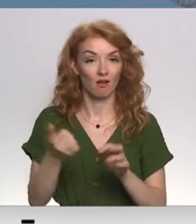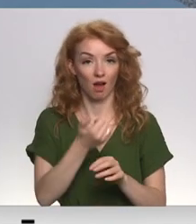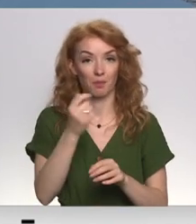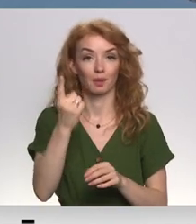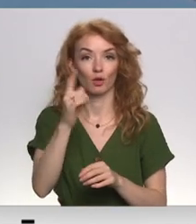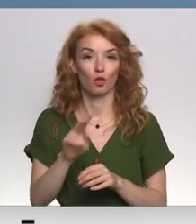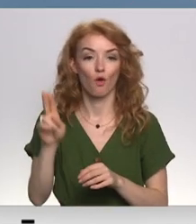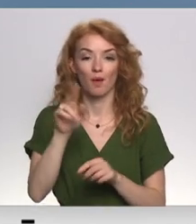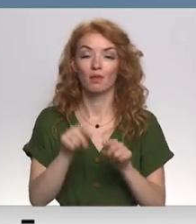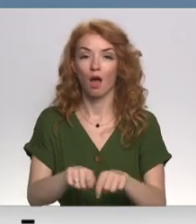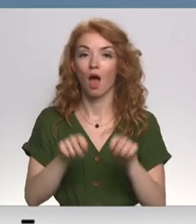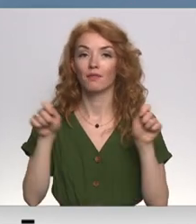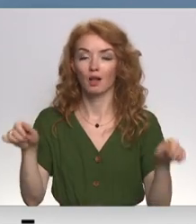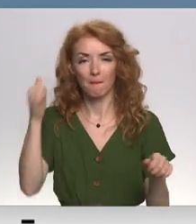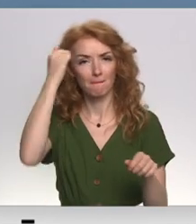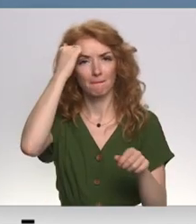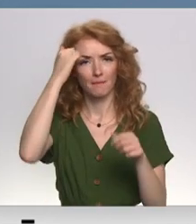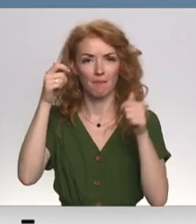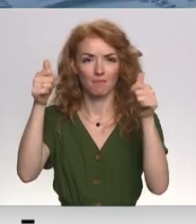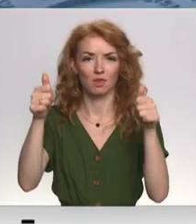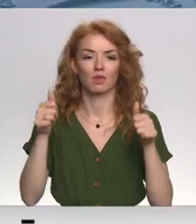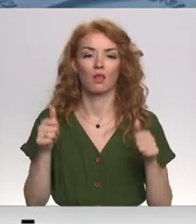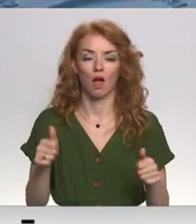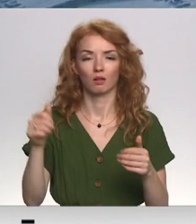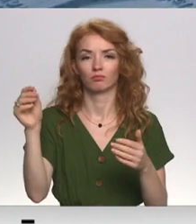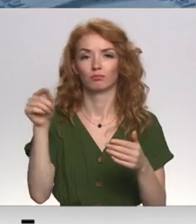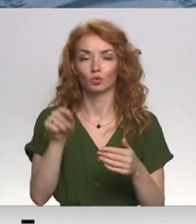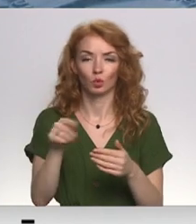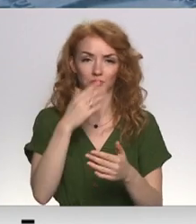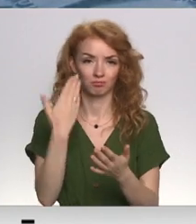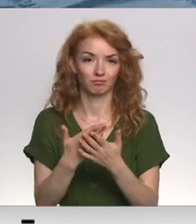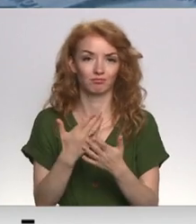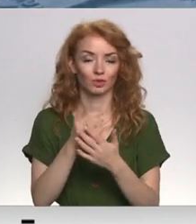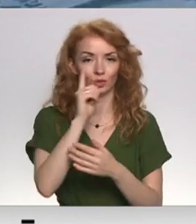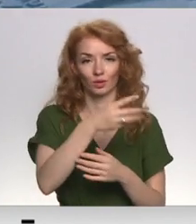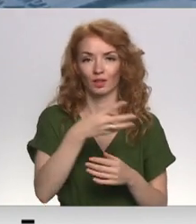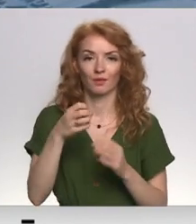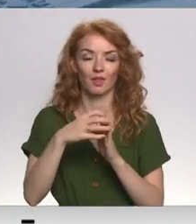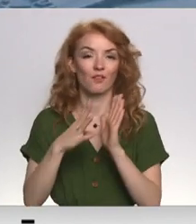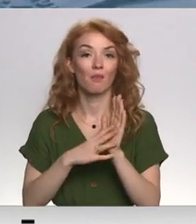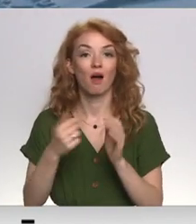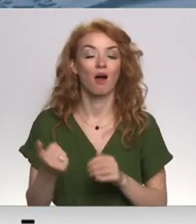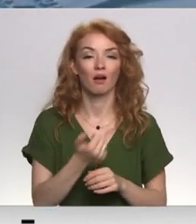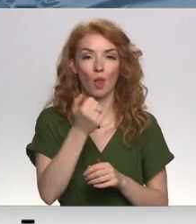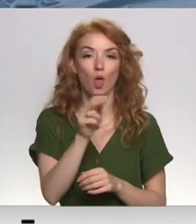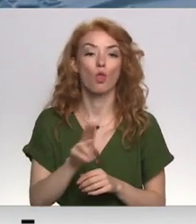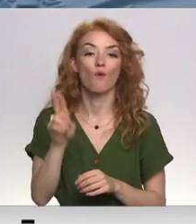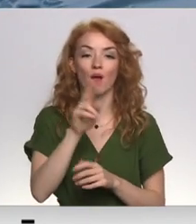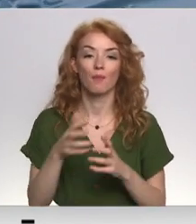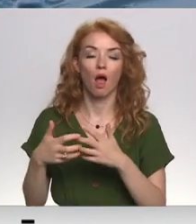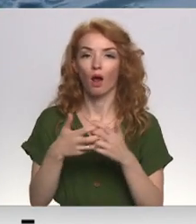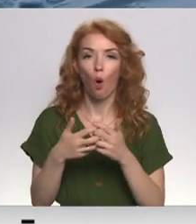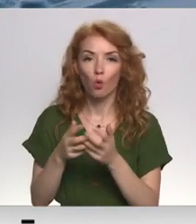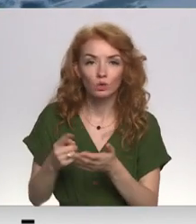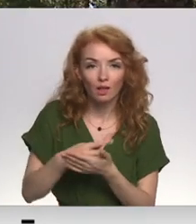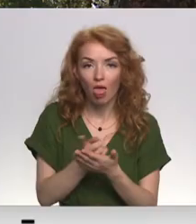Novembrī, te atklāja granīta pieminekli ar bronzas plāksni, kurā attēlota 1919. Gada novembra kauju